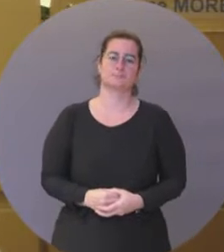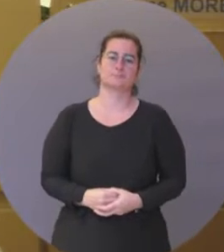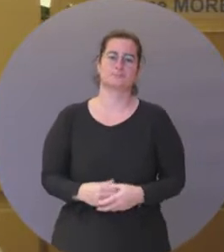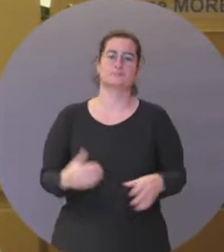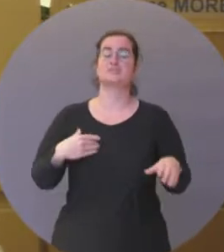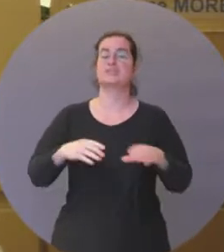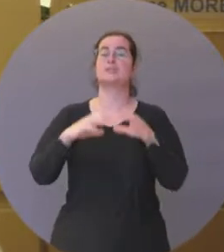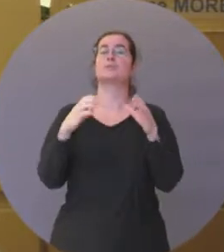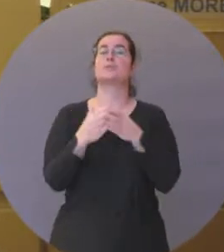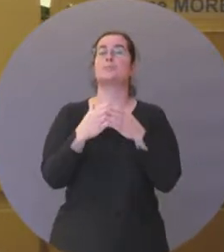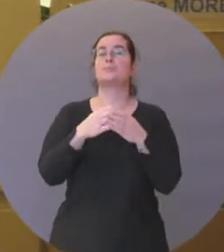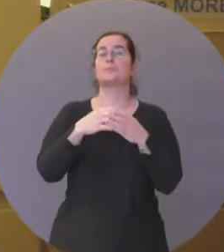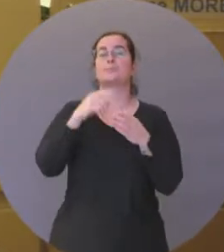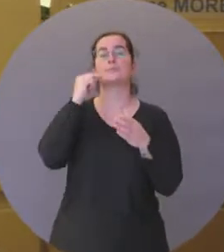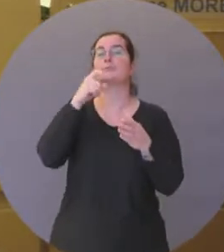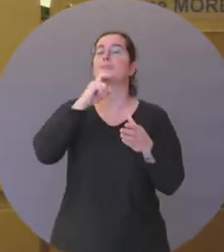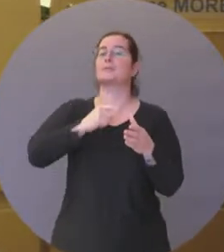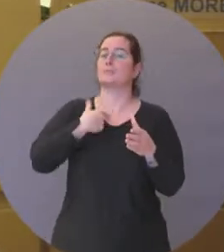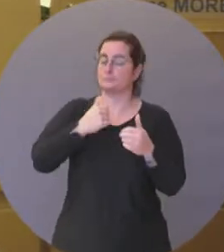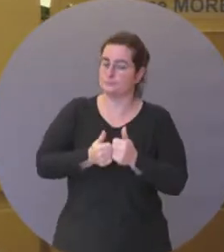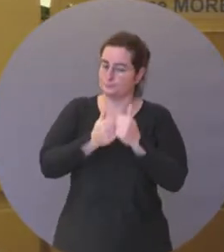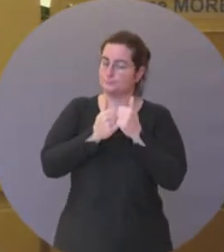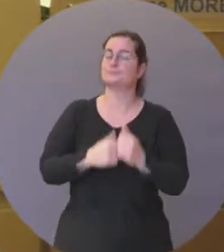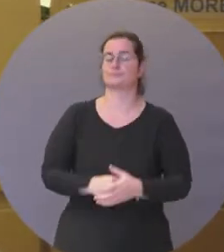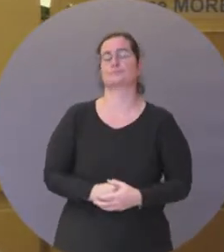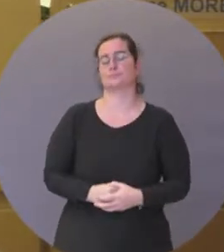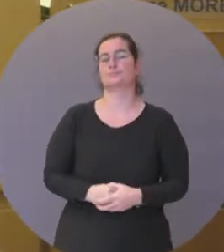de Monsieur métaux ce matin merci